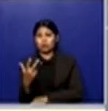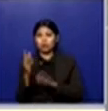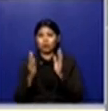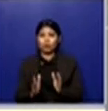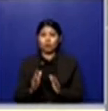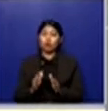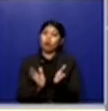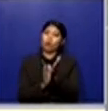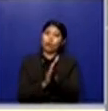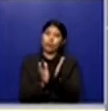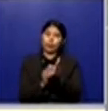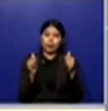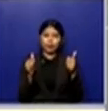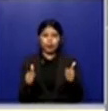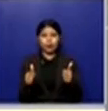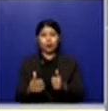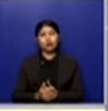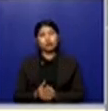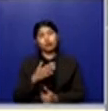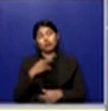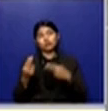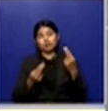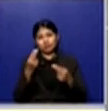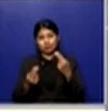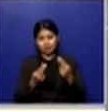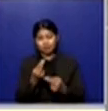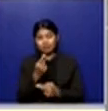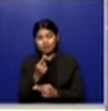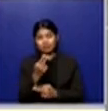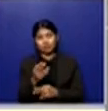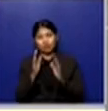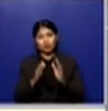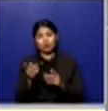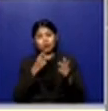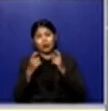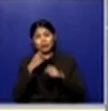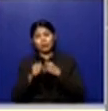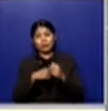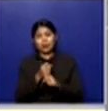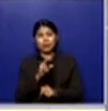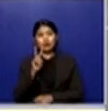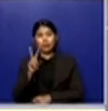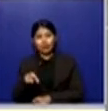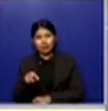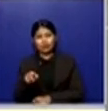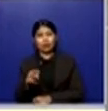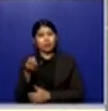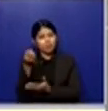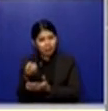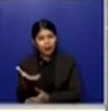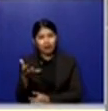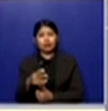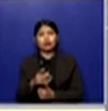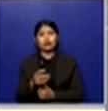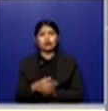ซ่ซ้องมากกว่านี้แล้วที่ผมเคยไปเยี่ยมท่านว่าทำไมคนชอบถามว่าปีละ 2,000 เนี่ยมันมากจังนักเหลือถึงได้ถ